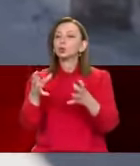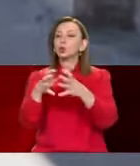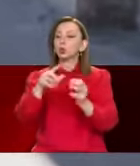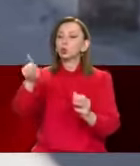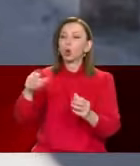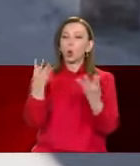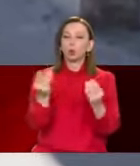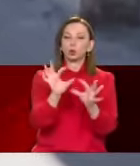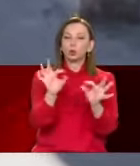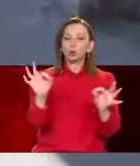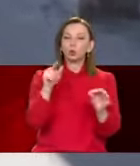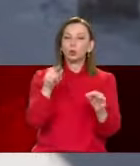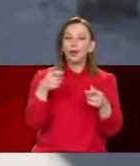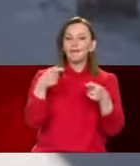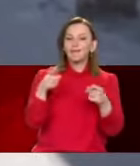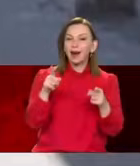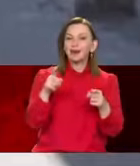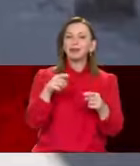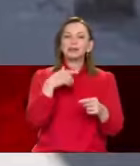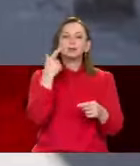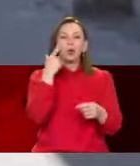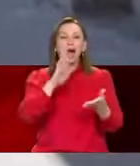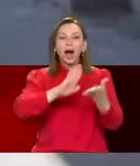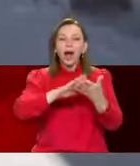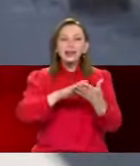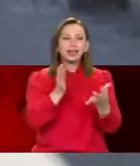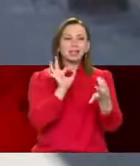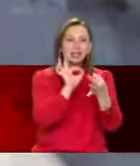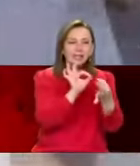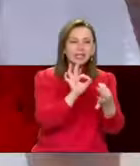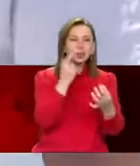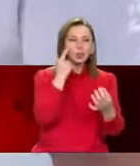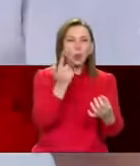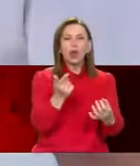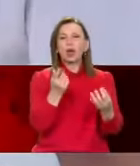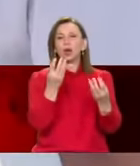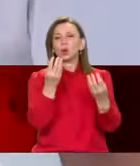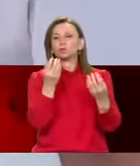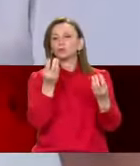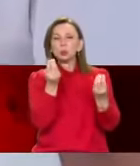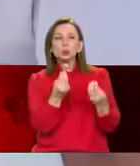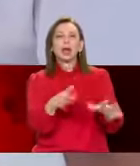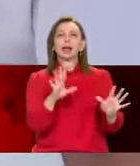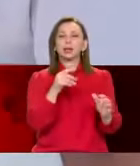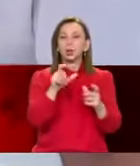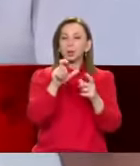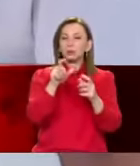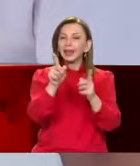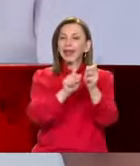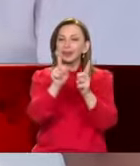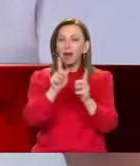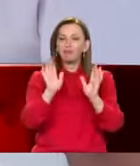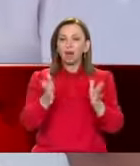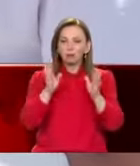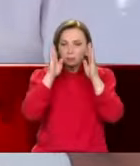farklı mecralardan etkilendikleri için sosyal ilişkilerde de inişler ve çıkışlar yaşanıyor. Sosyal medyada fazla zaman geçirmemizin bir sebebi de bu